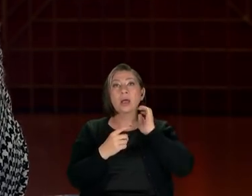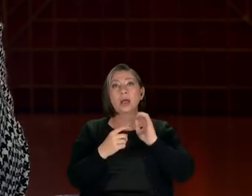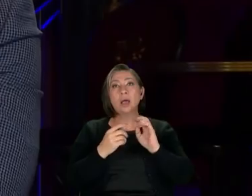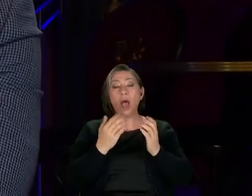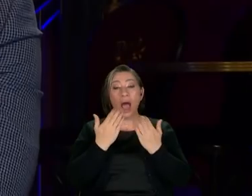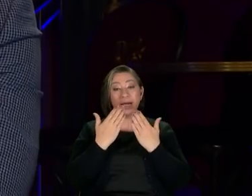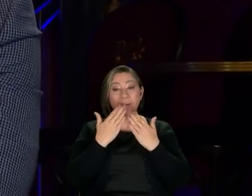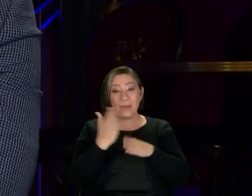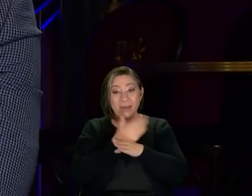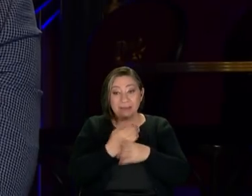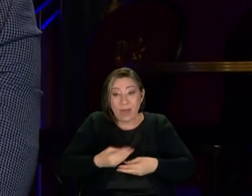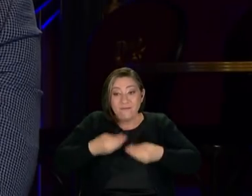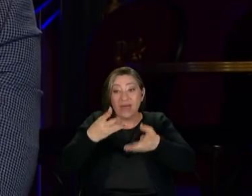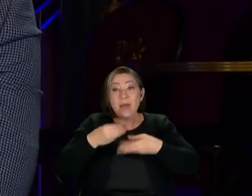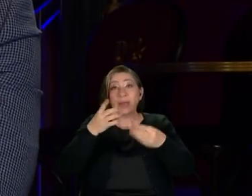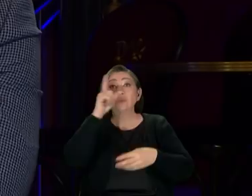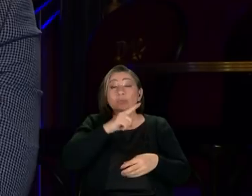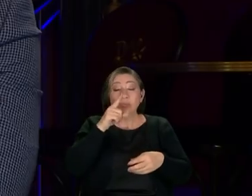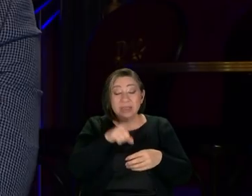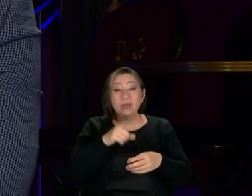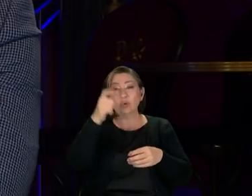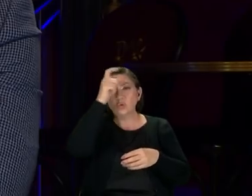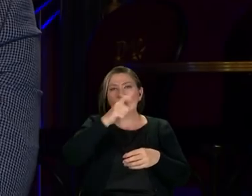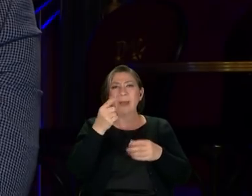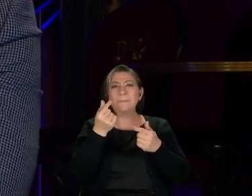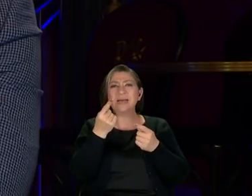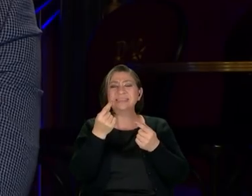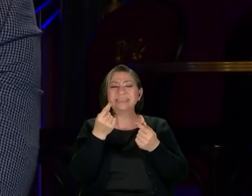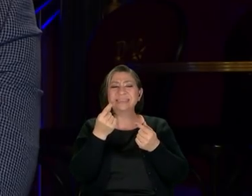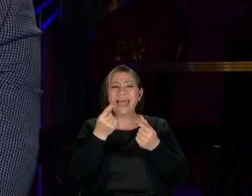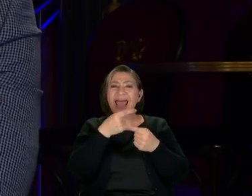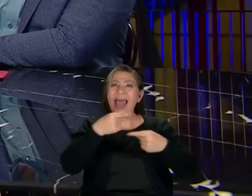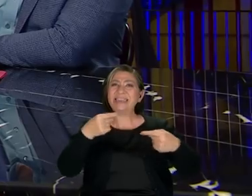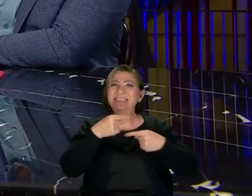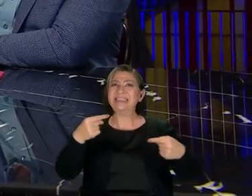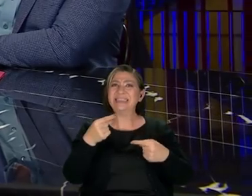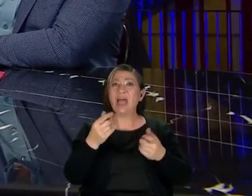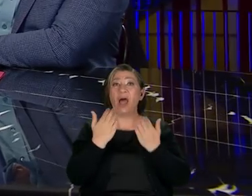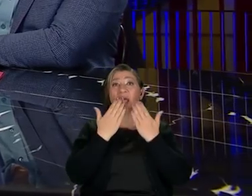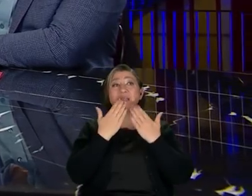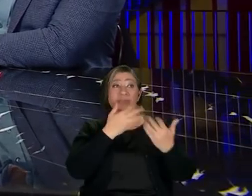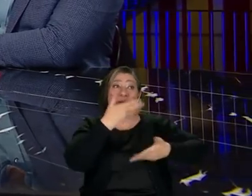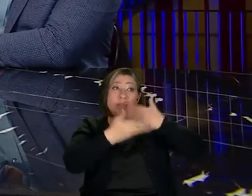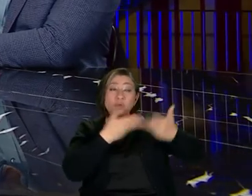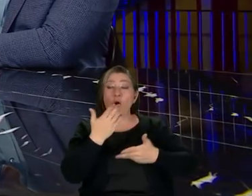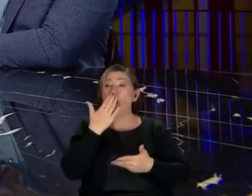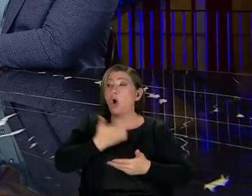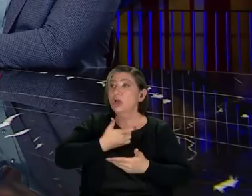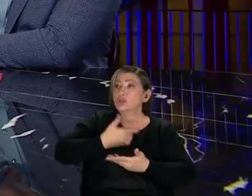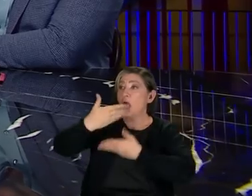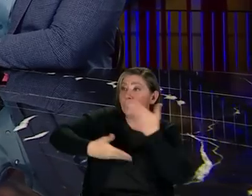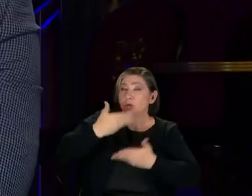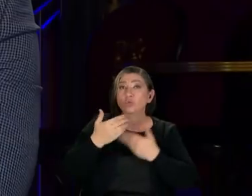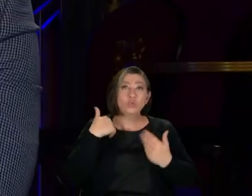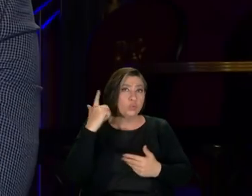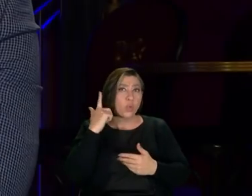akademik ürünler vermek açısından Türkiye biraz çorak görünüyor. Hem akademisyenler bundan bahsediyor, hem öğrencilerden